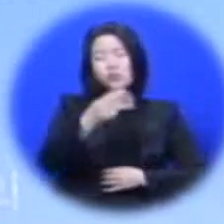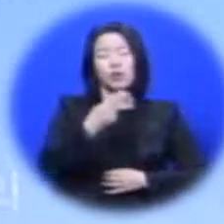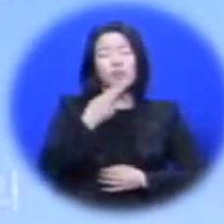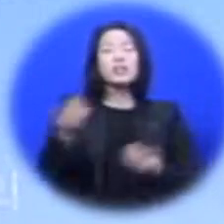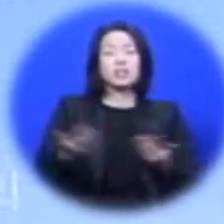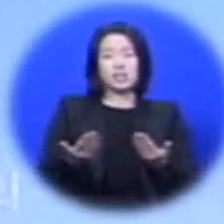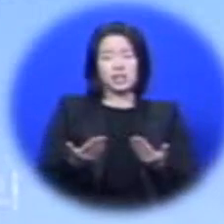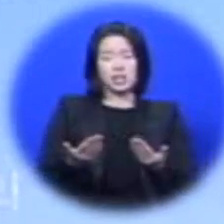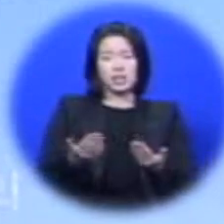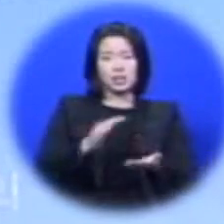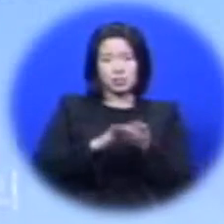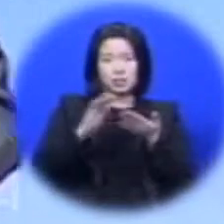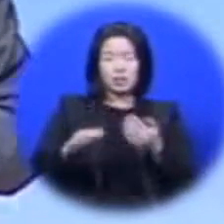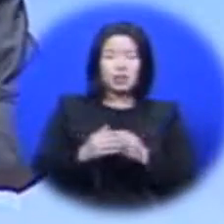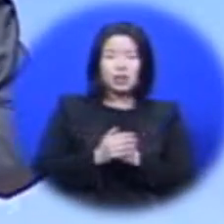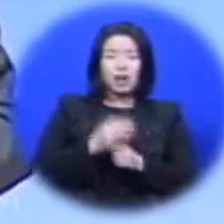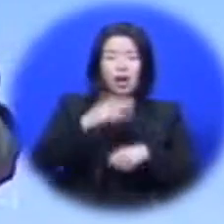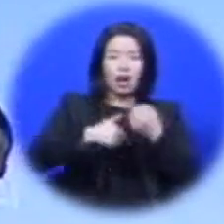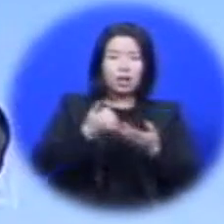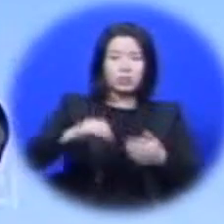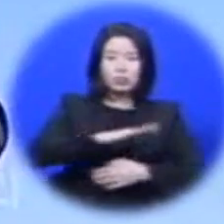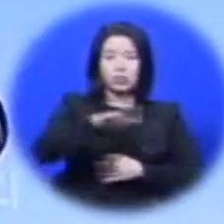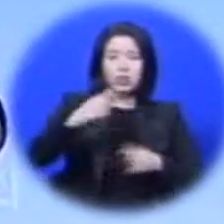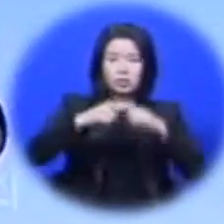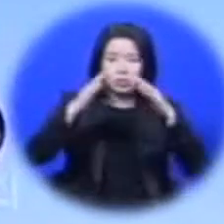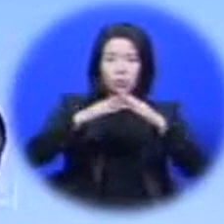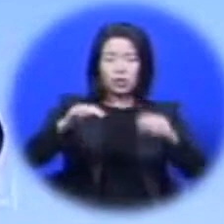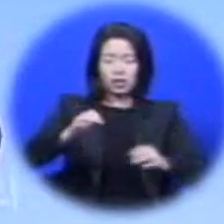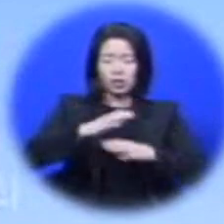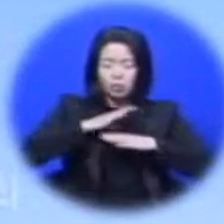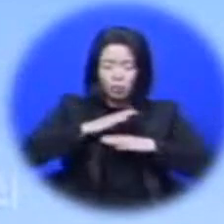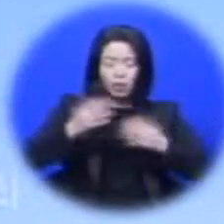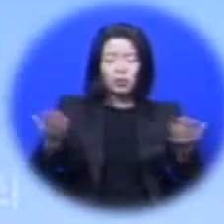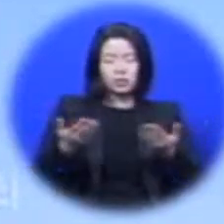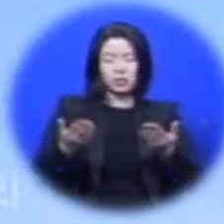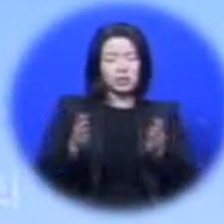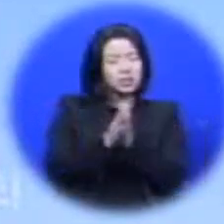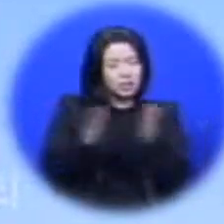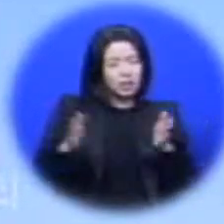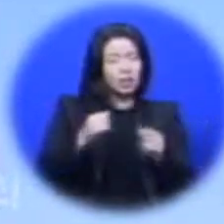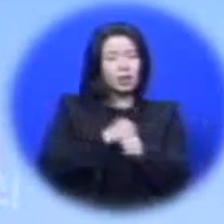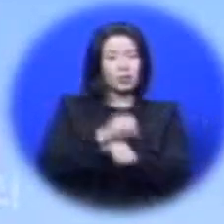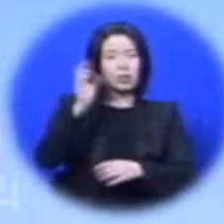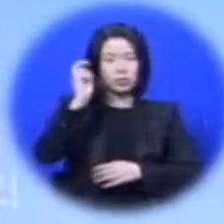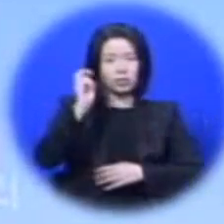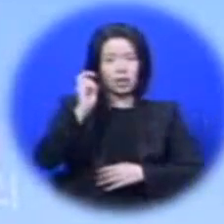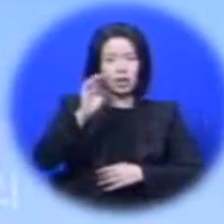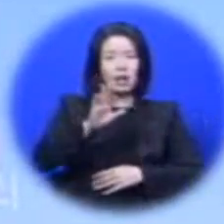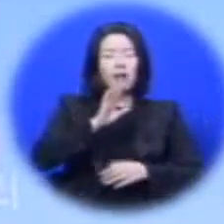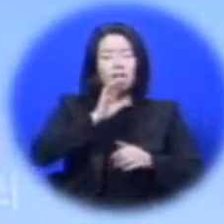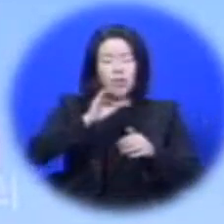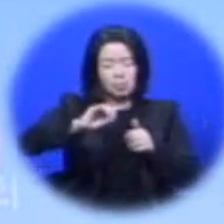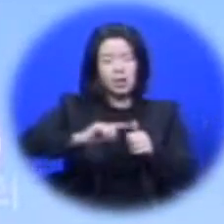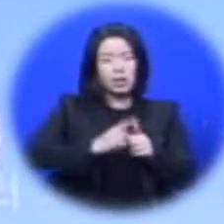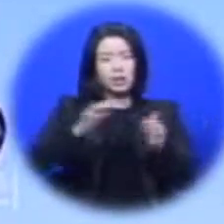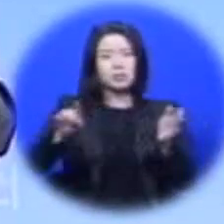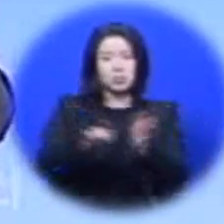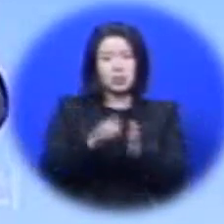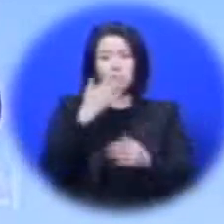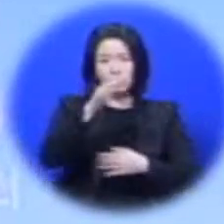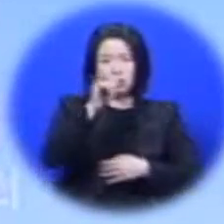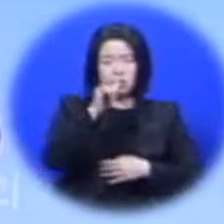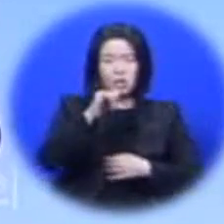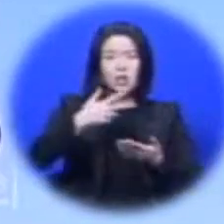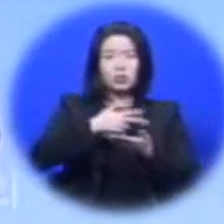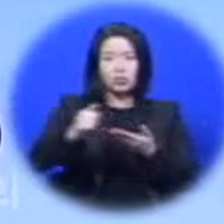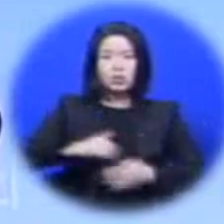일이었어요. 하나님께서 우리 교회 안에 놀라운 일을 시작하고 계시는구나. 비로소 이제 믿을 수가 있게 됐어요. 주님이